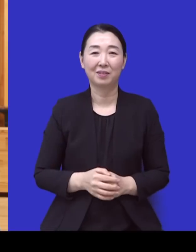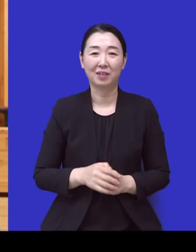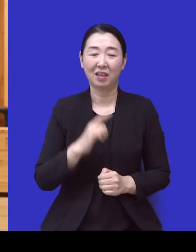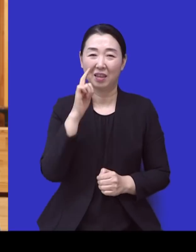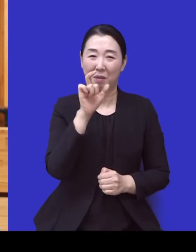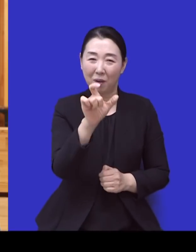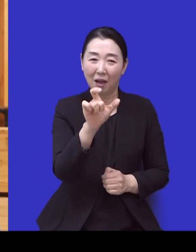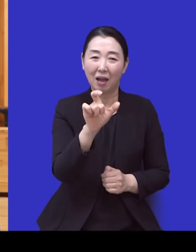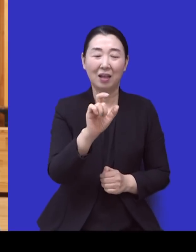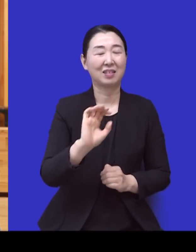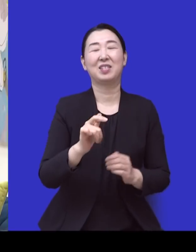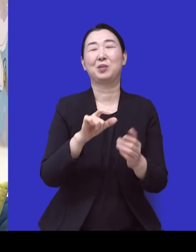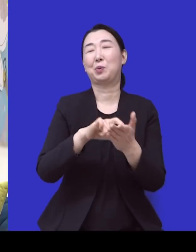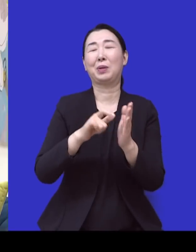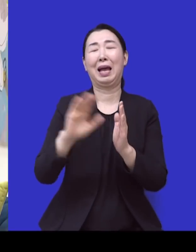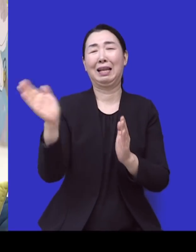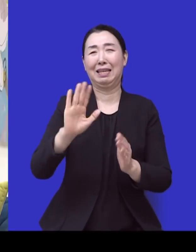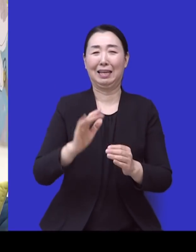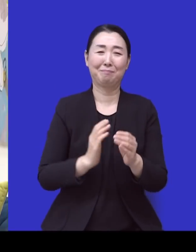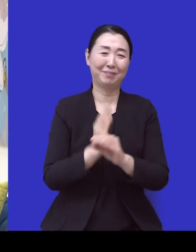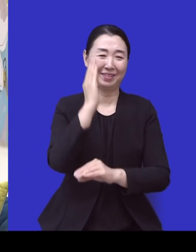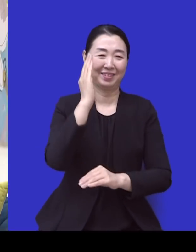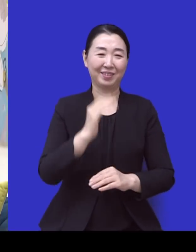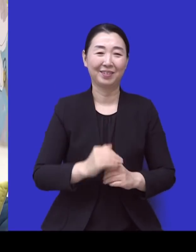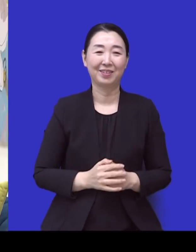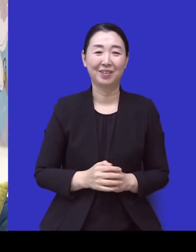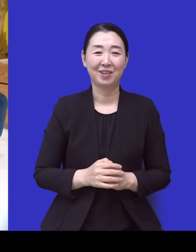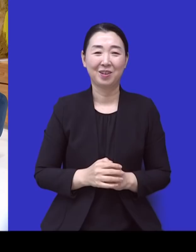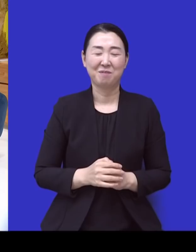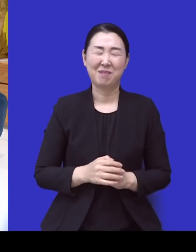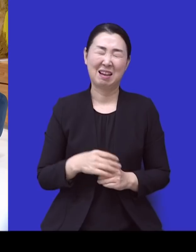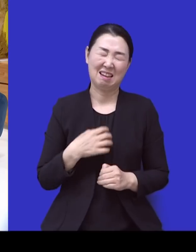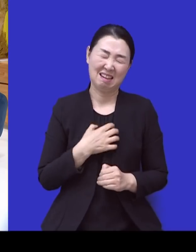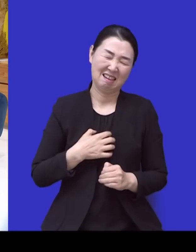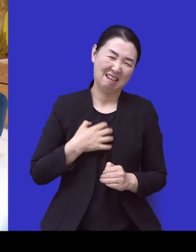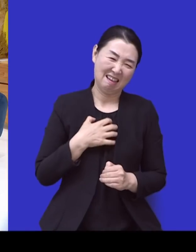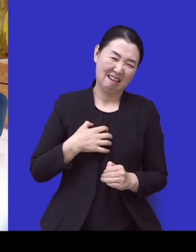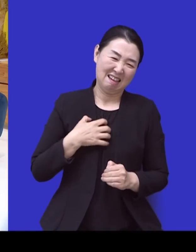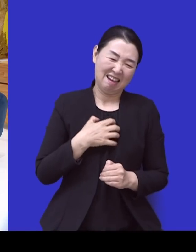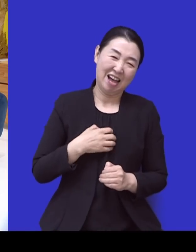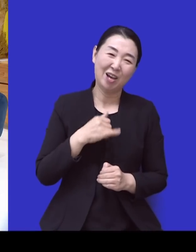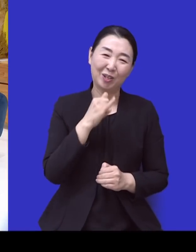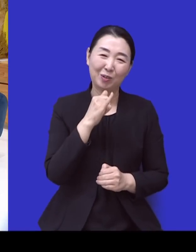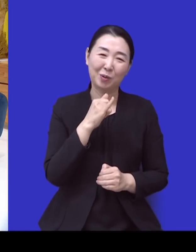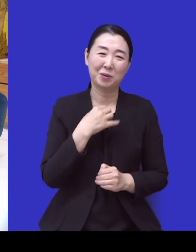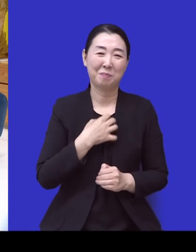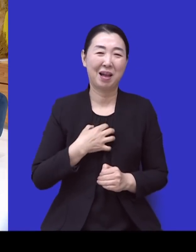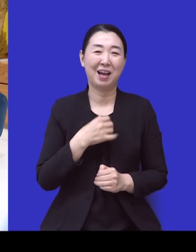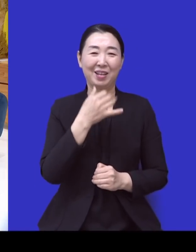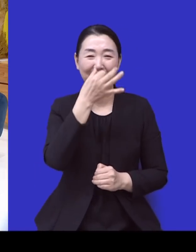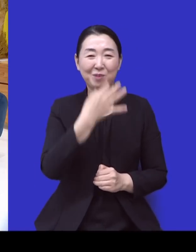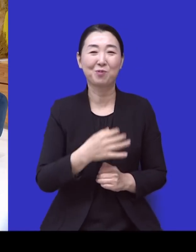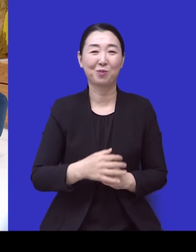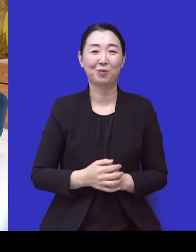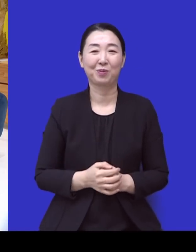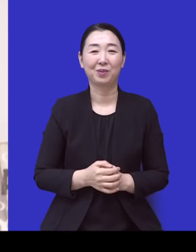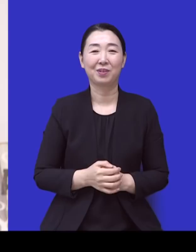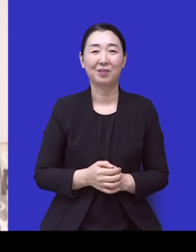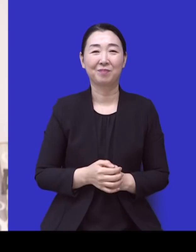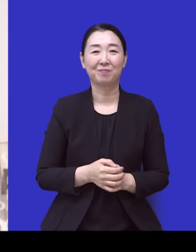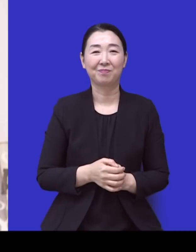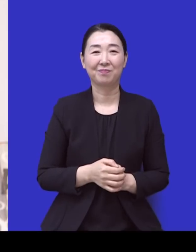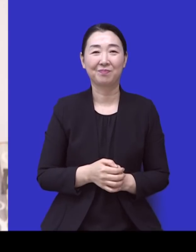악플 진정한 악플은 그 정도는 아니에요. 추가 파거든요. 오장육부가 다 네, 파줘야 뭐 정말